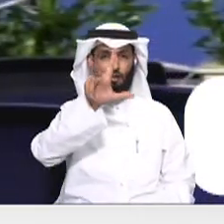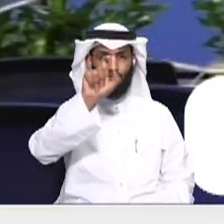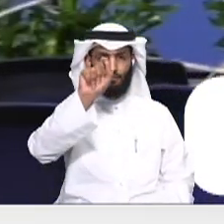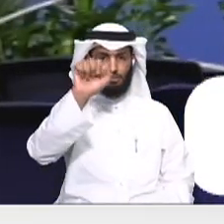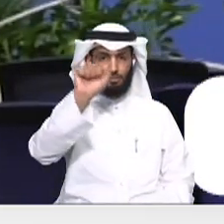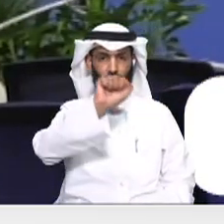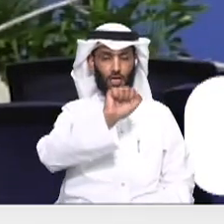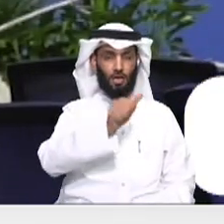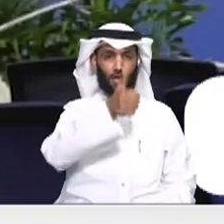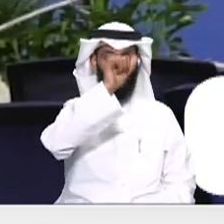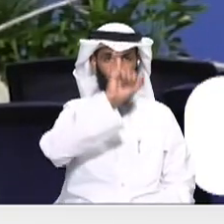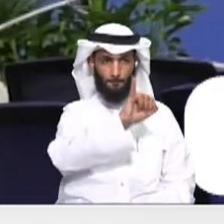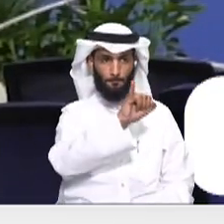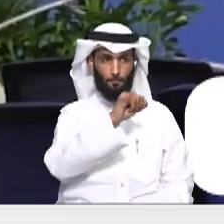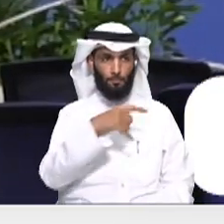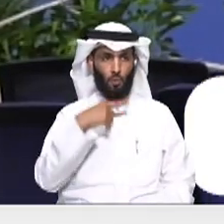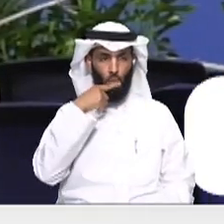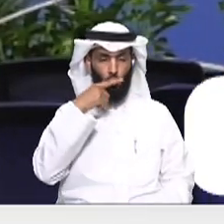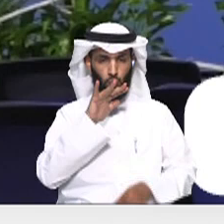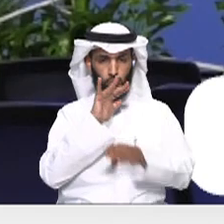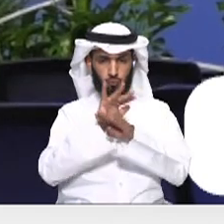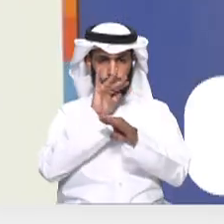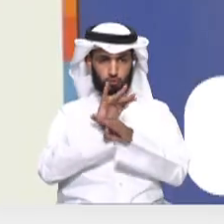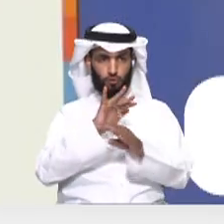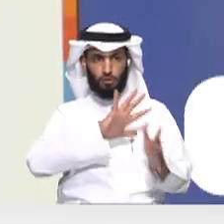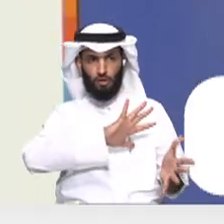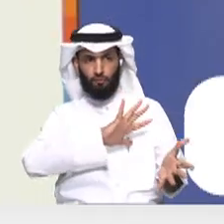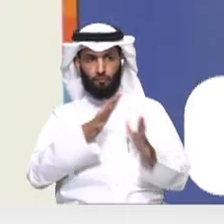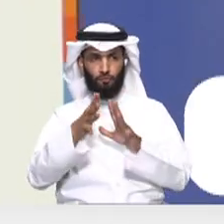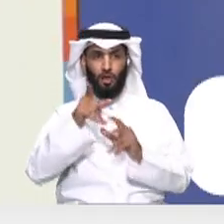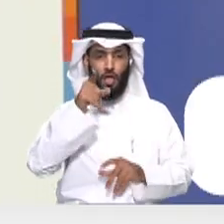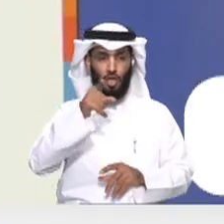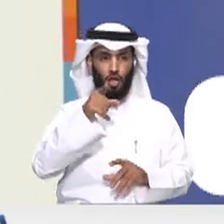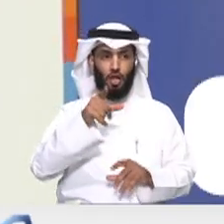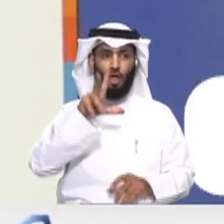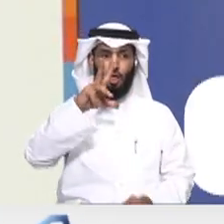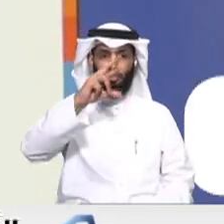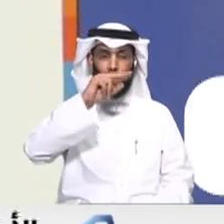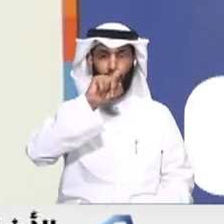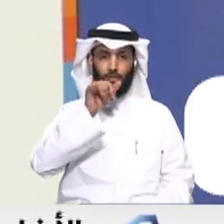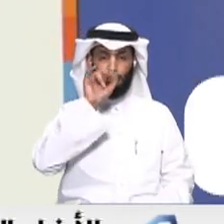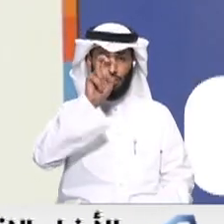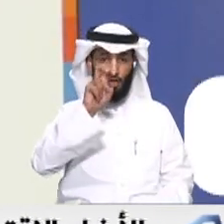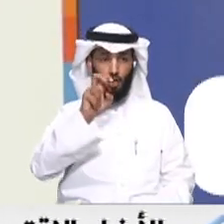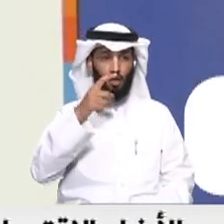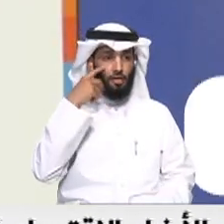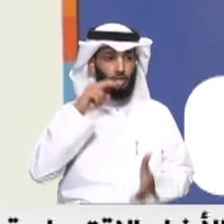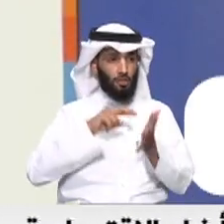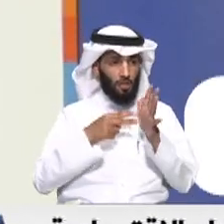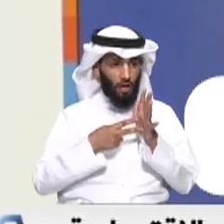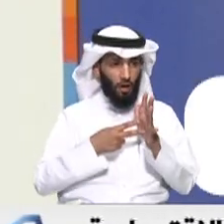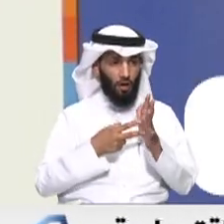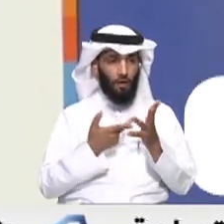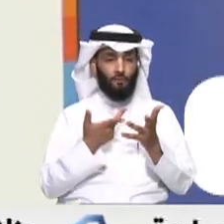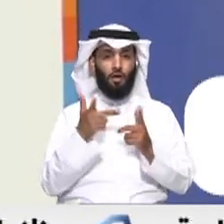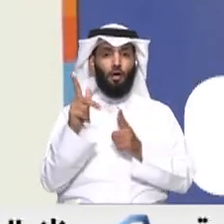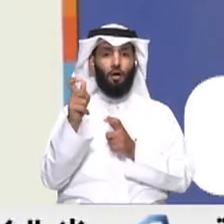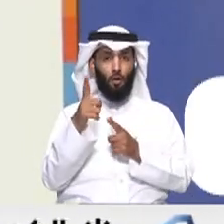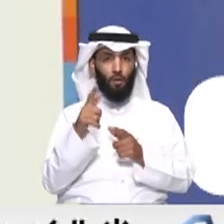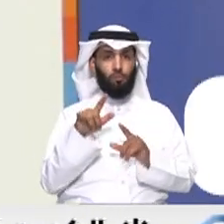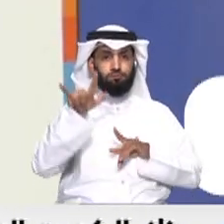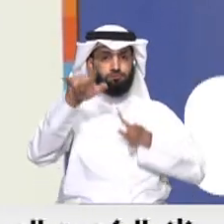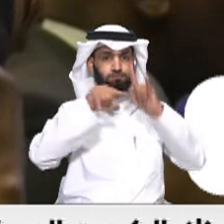أمام المؤتمر بالدور الريادي الذي تطلع به الوكالة الذرية، وخاصة في مجالات منع انتشار الأسلحة